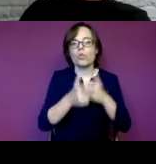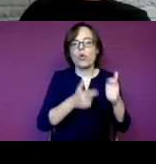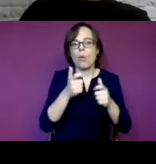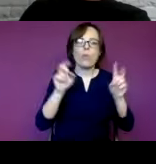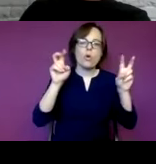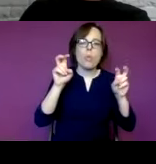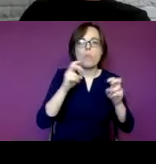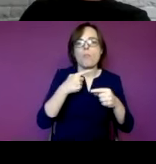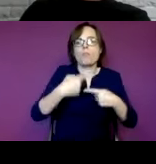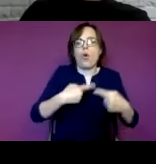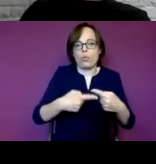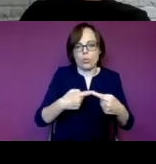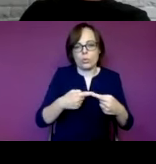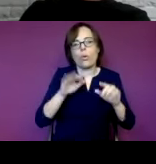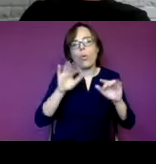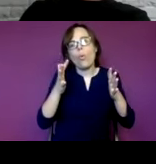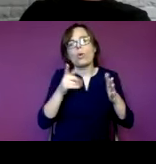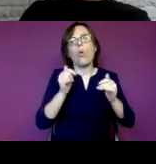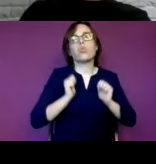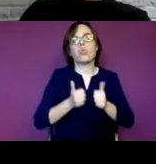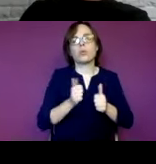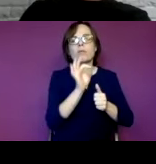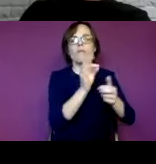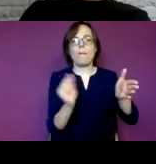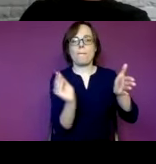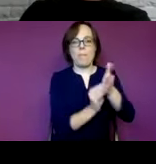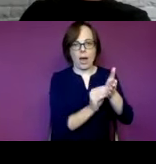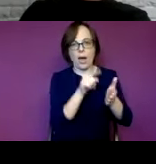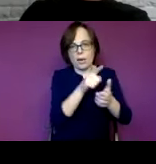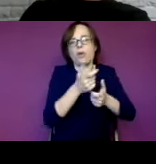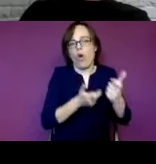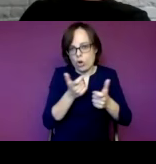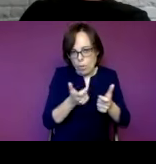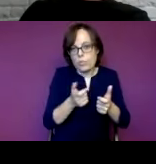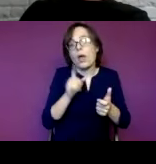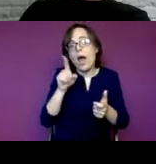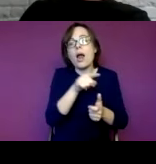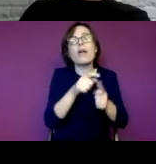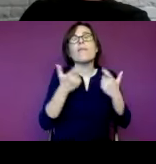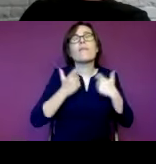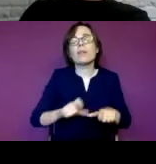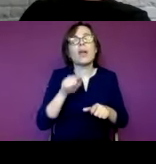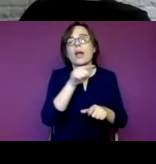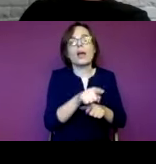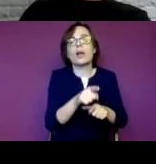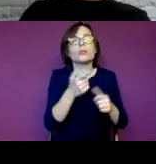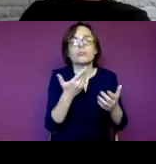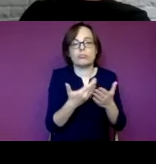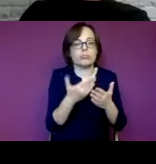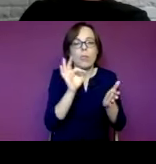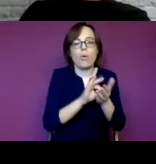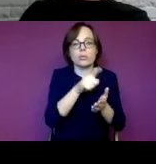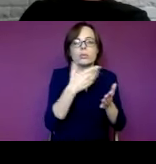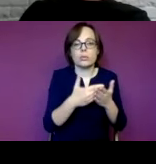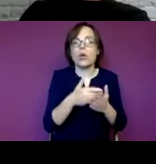charakterze pewnej, prawda, marki turystycznej. Natomiast oczywiście to były takie wsie, gdzie po pierwsze no, już miały bardzo dobrze ukształtowane